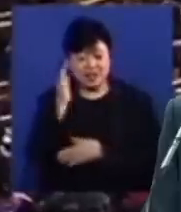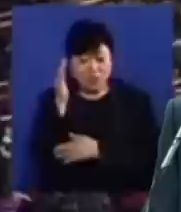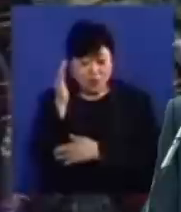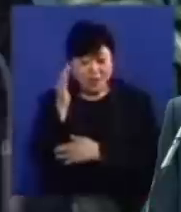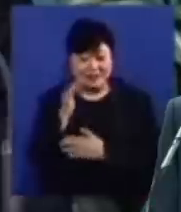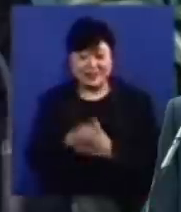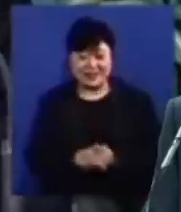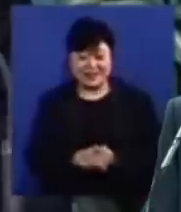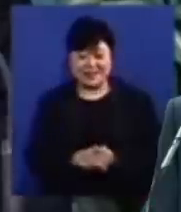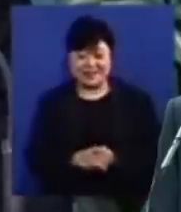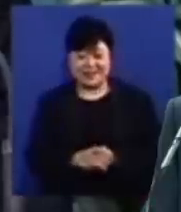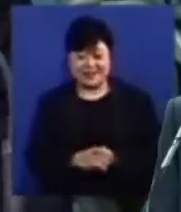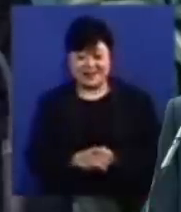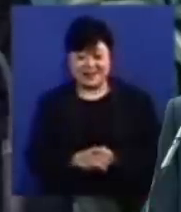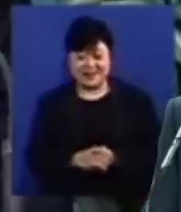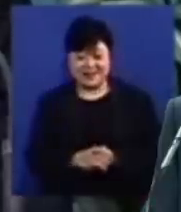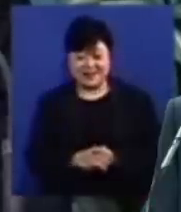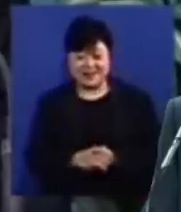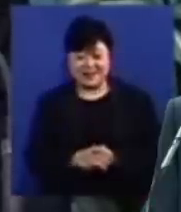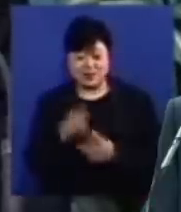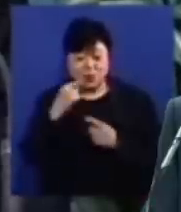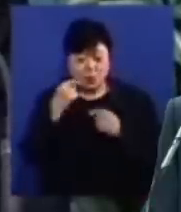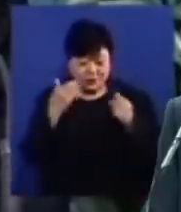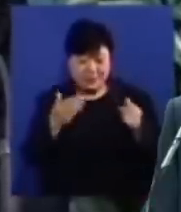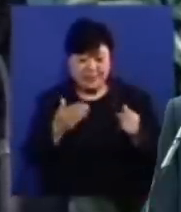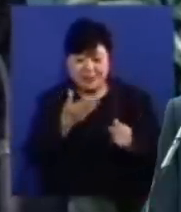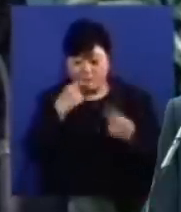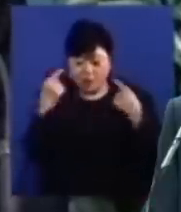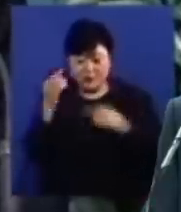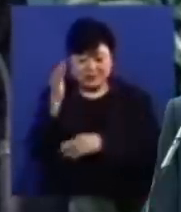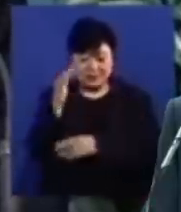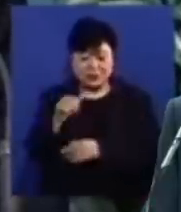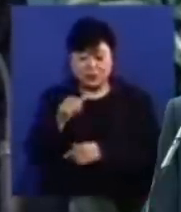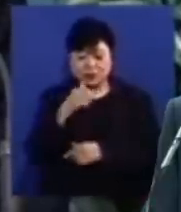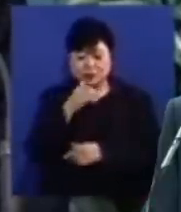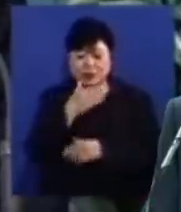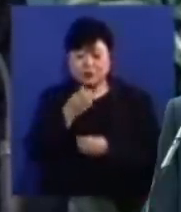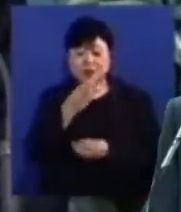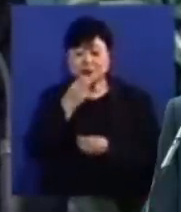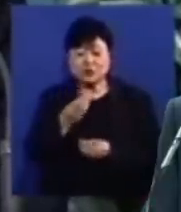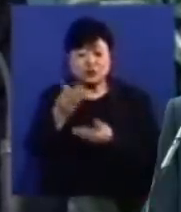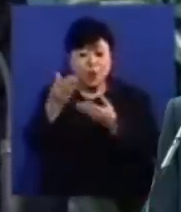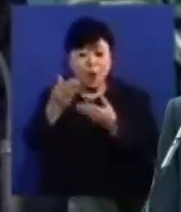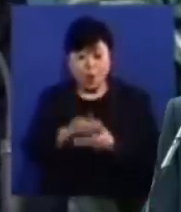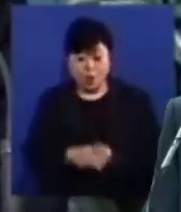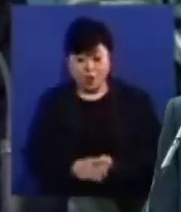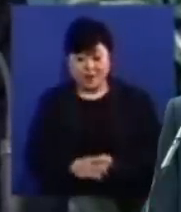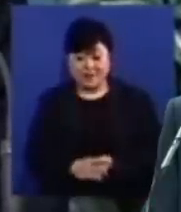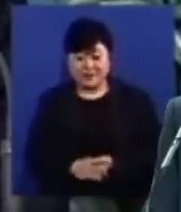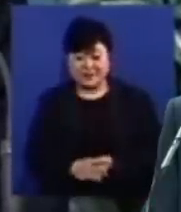설교하는데 내가 복음을 증하는 오중복음과 삼중축복과